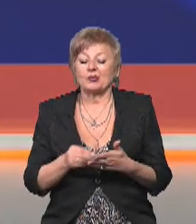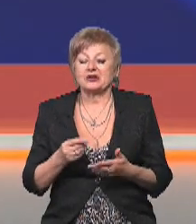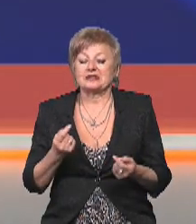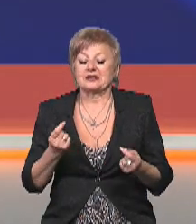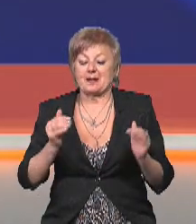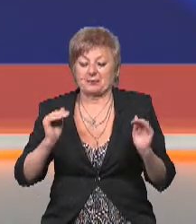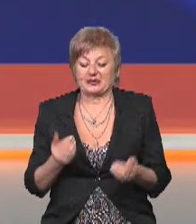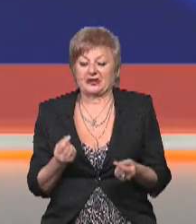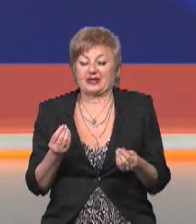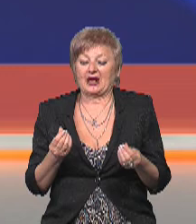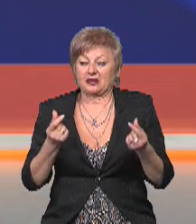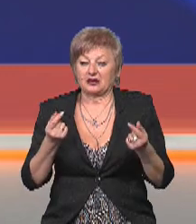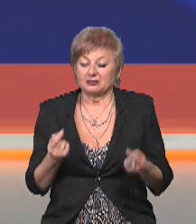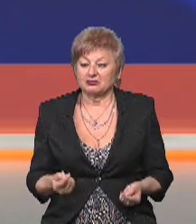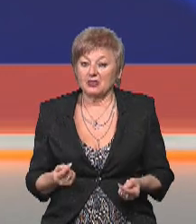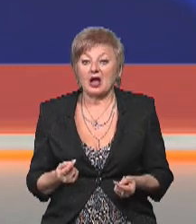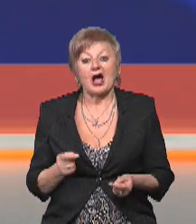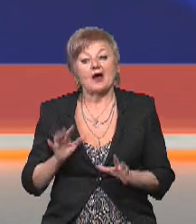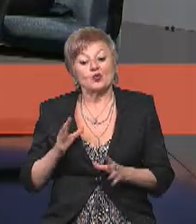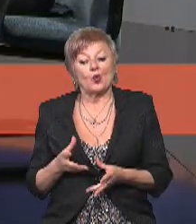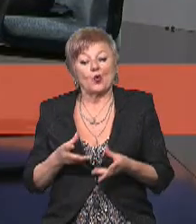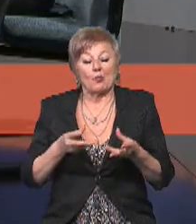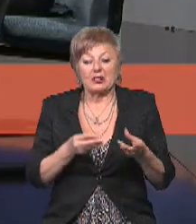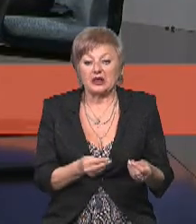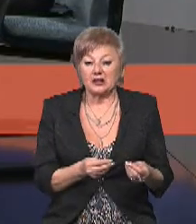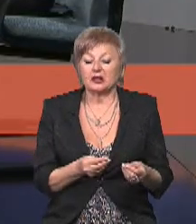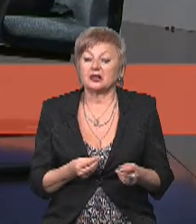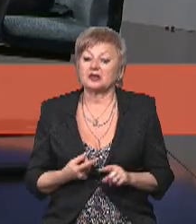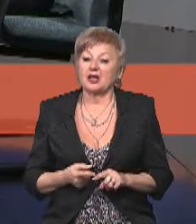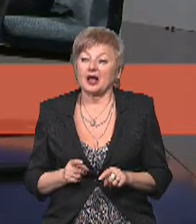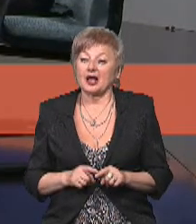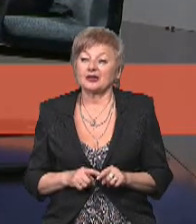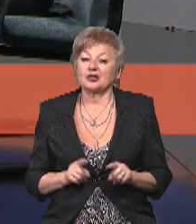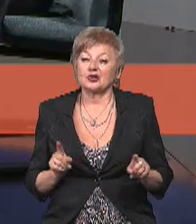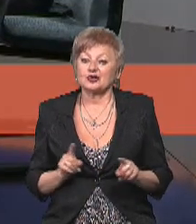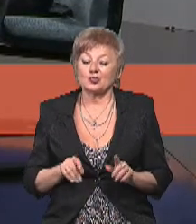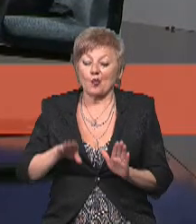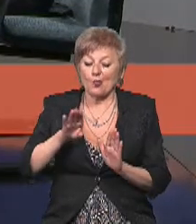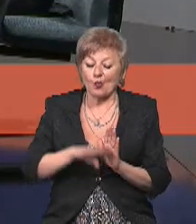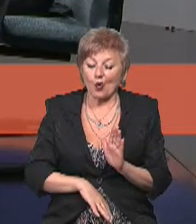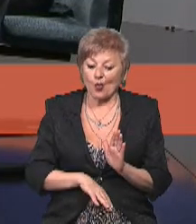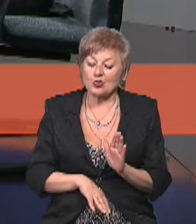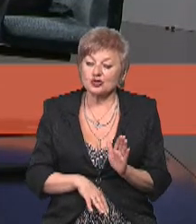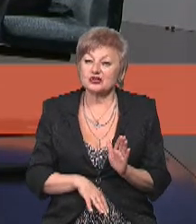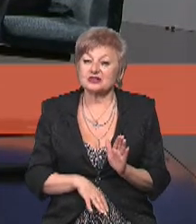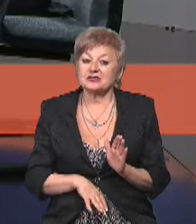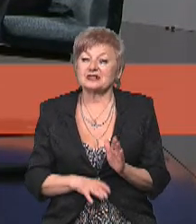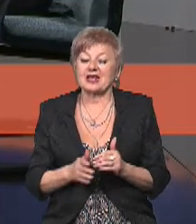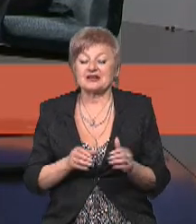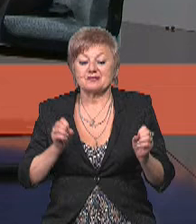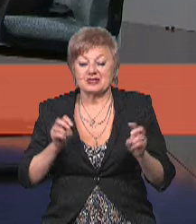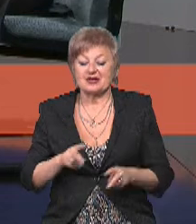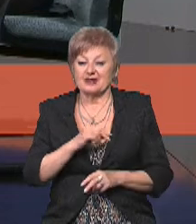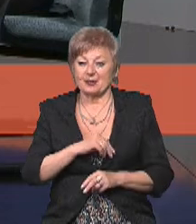менші гроші, чи не вплине вона на те, що погіршиться ситуація з фахівцями в